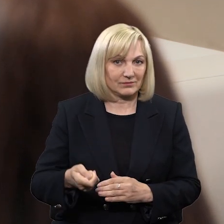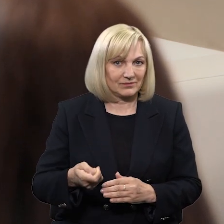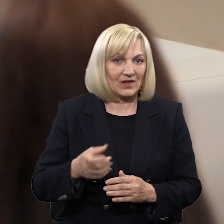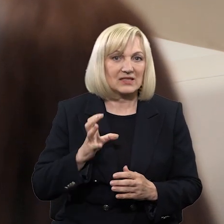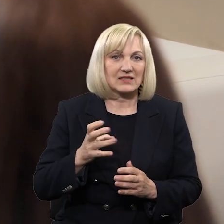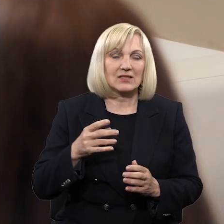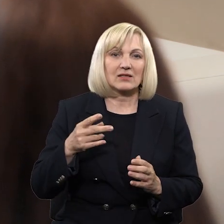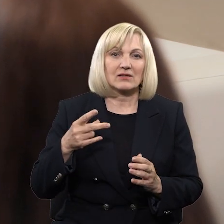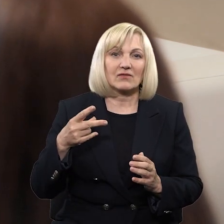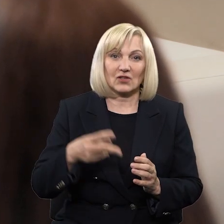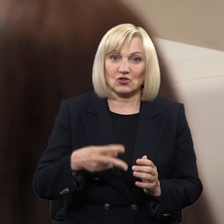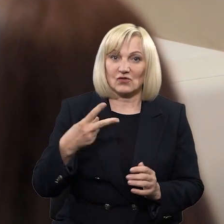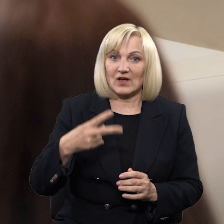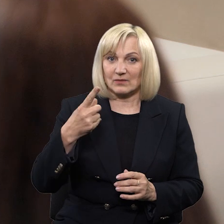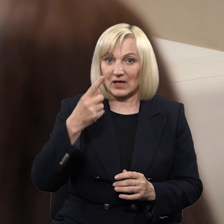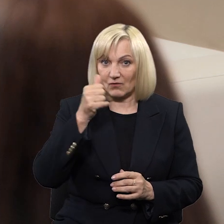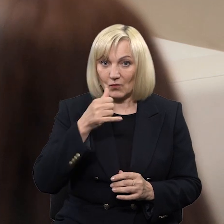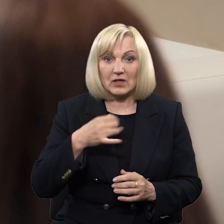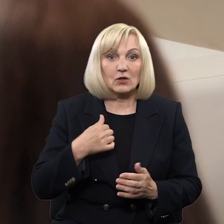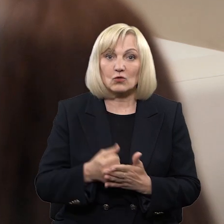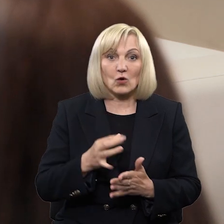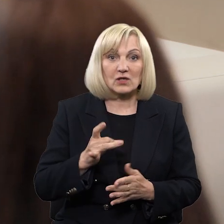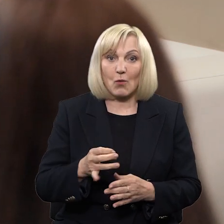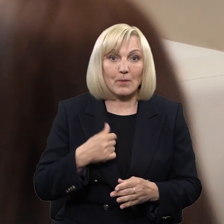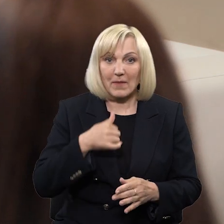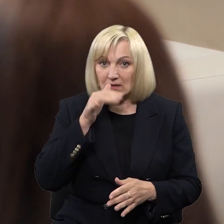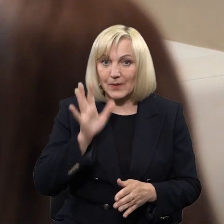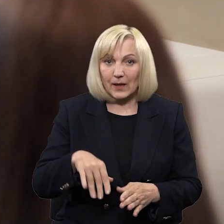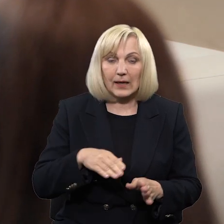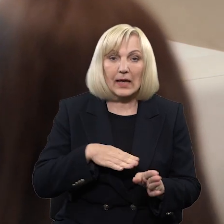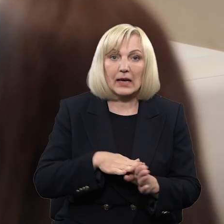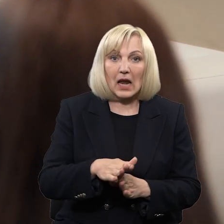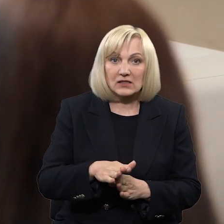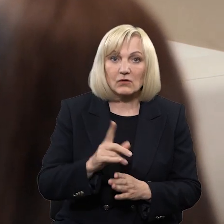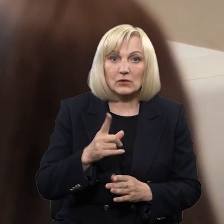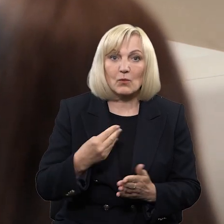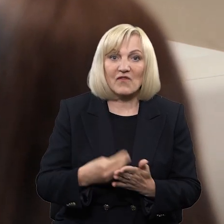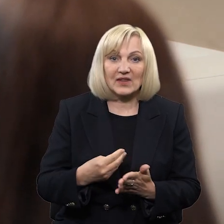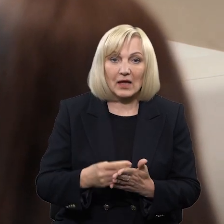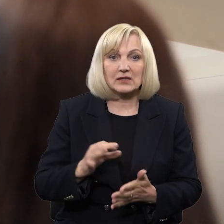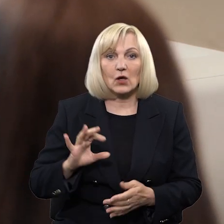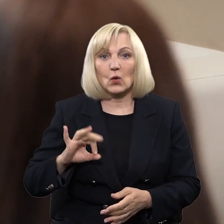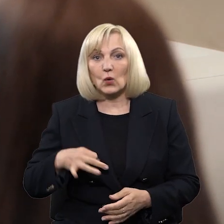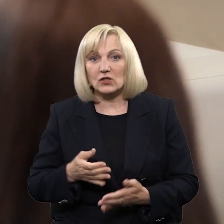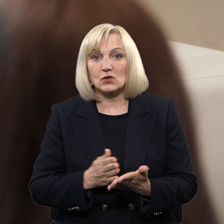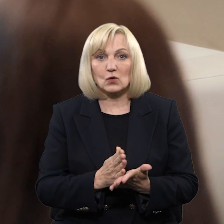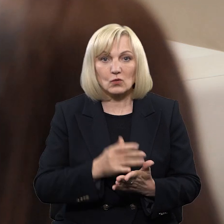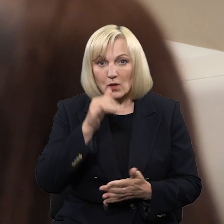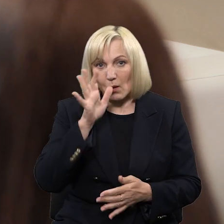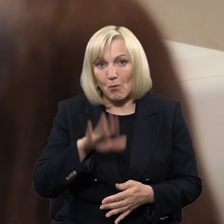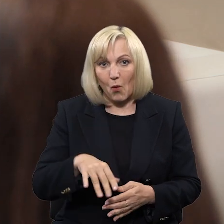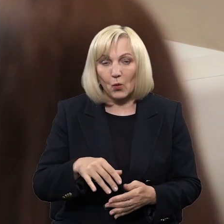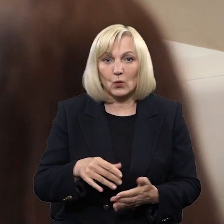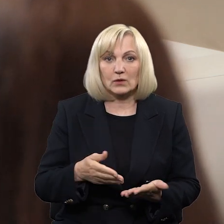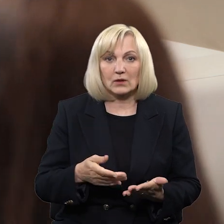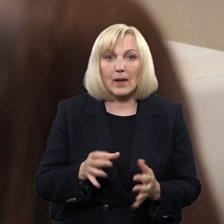ВКонтакте с 2021 года и мы до сих пор не смогли его реализовать потому что наши финансовые и юридические службы